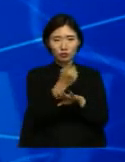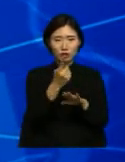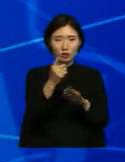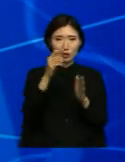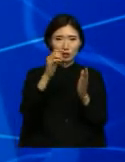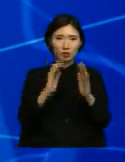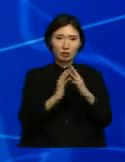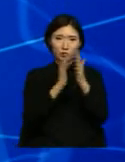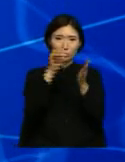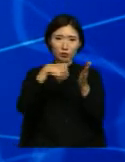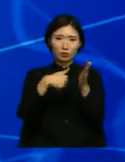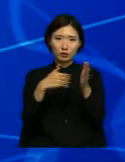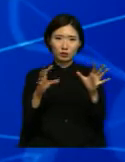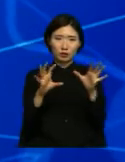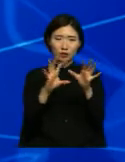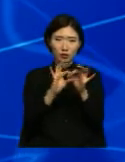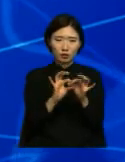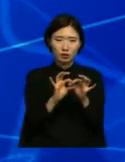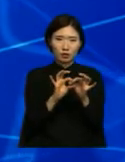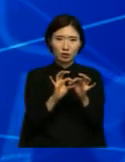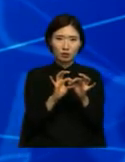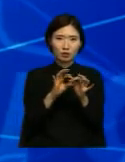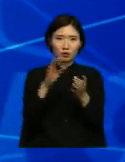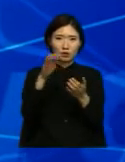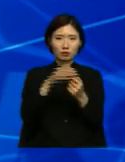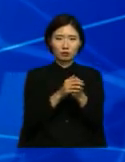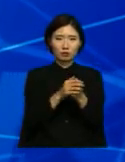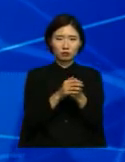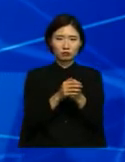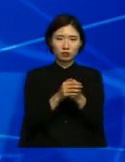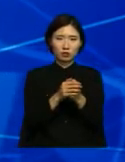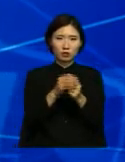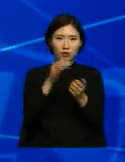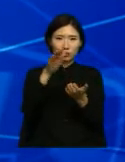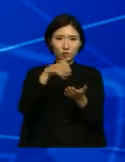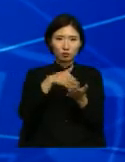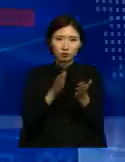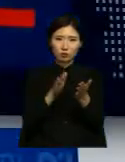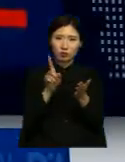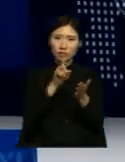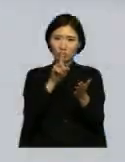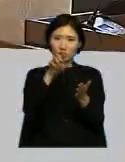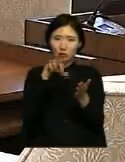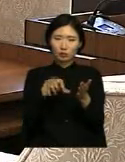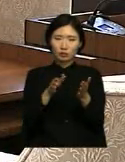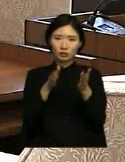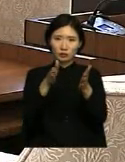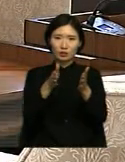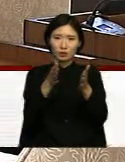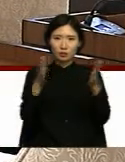공사와 관련해 동두천 안흥동 구간 진출입로 차로를 넓혀야 한다는 지적이 제기됐습니다.